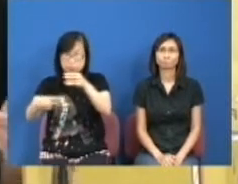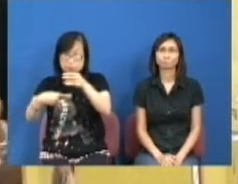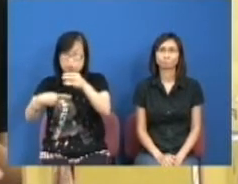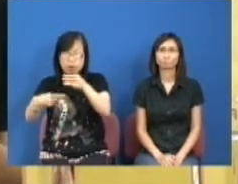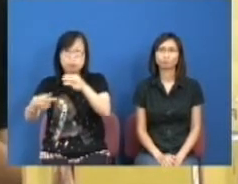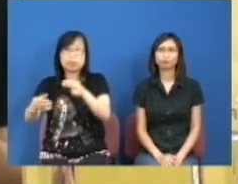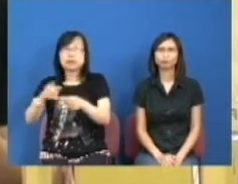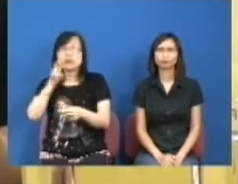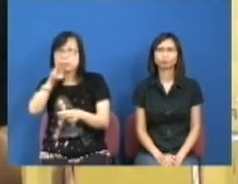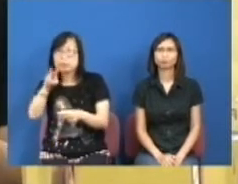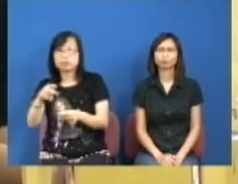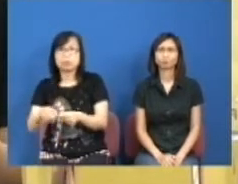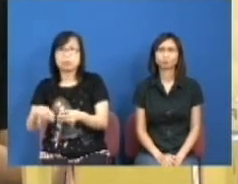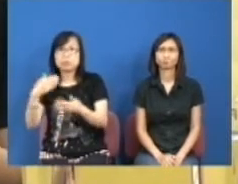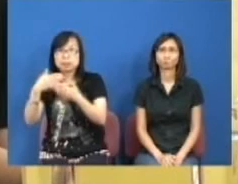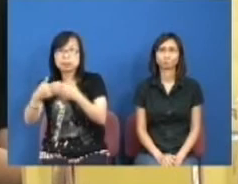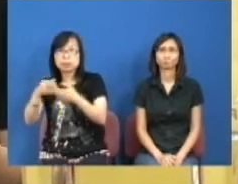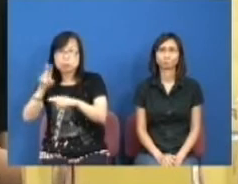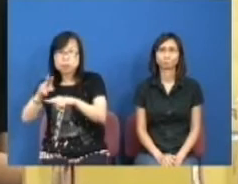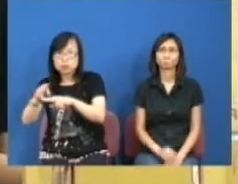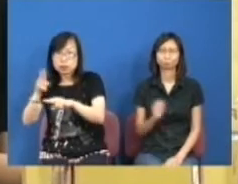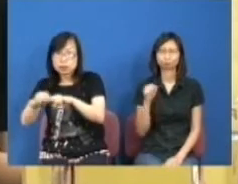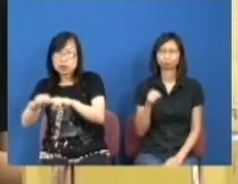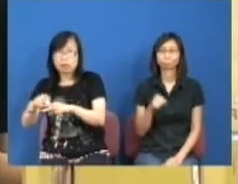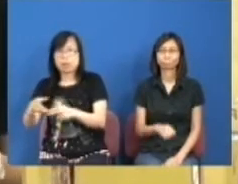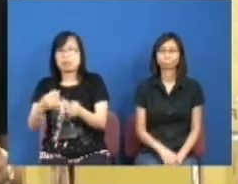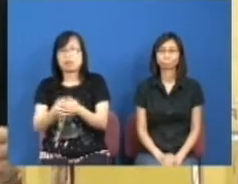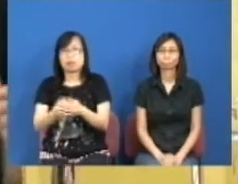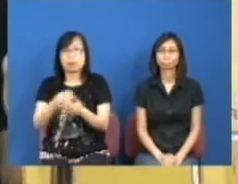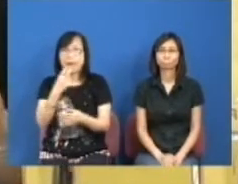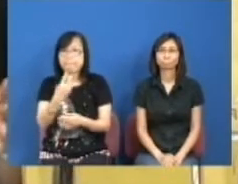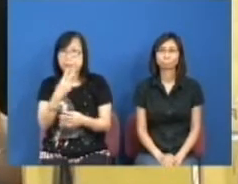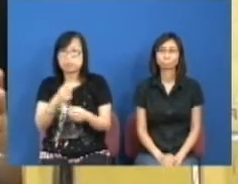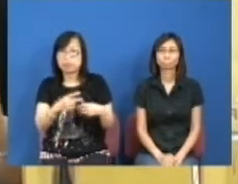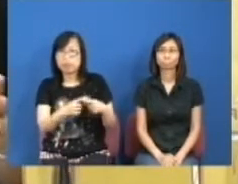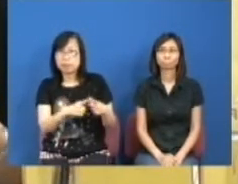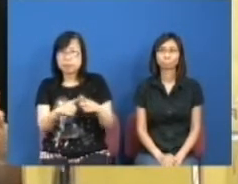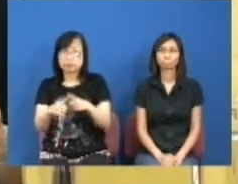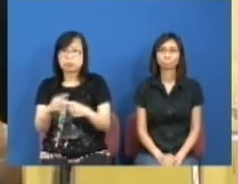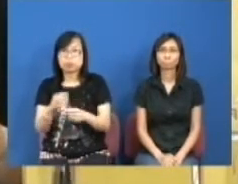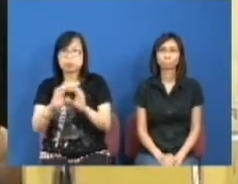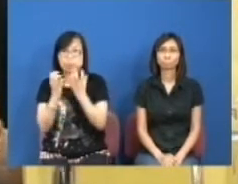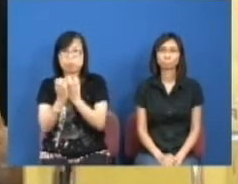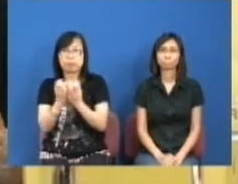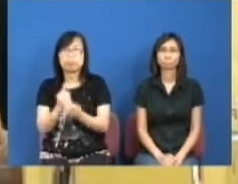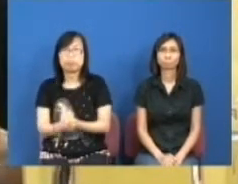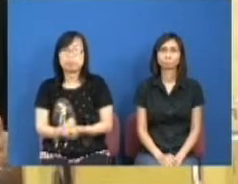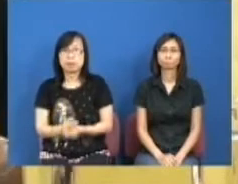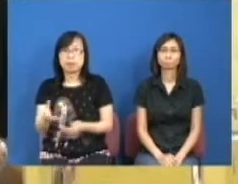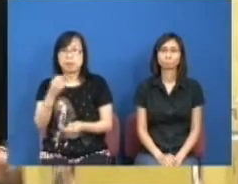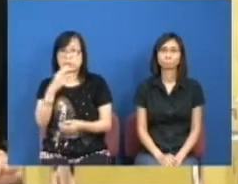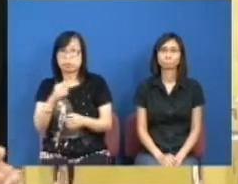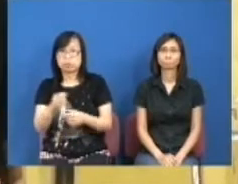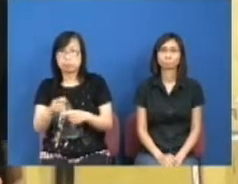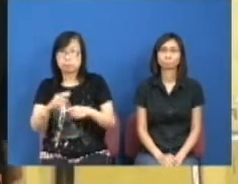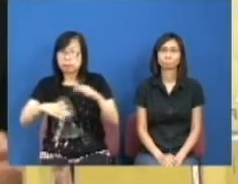有親中與非親中或者係民主派嚇，咁論一個政治取向咧，即係其實香港公民社會個團體